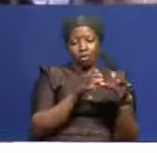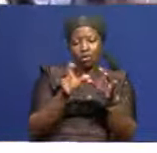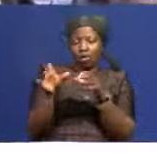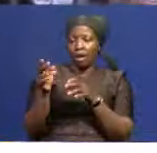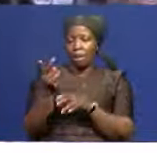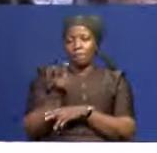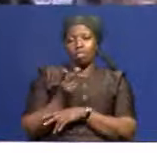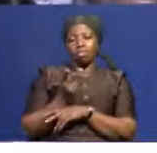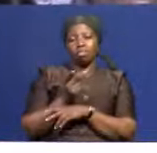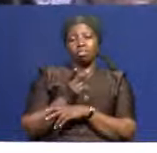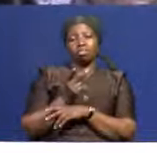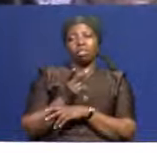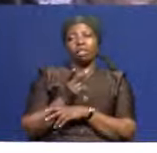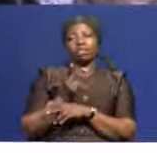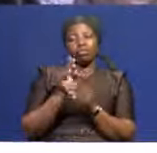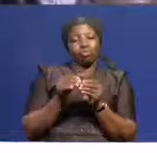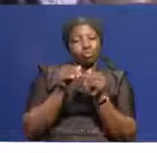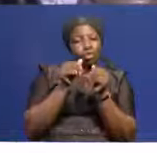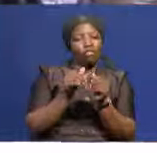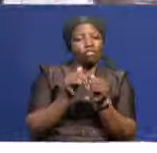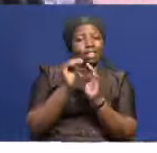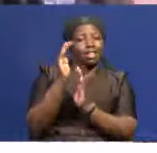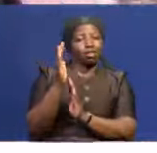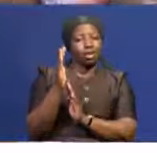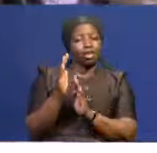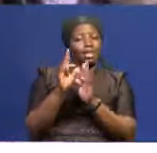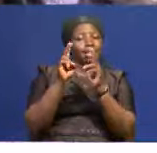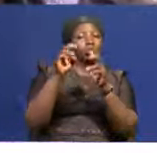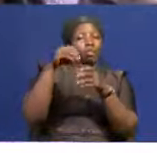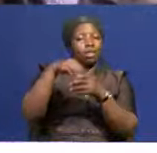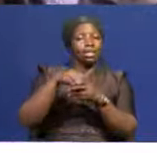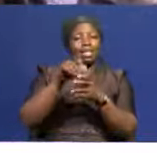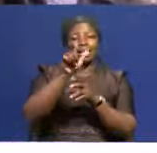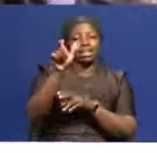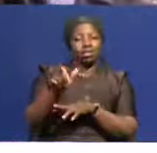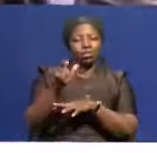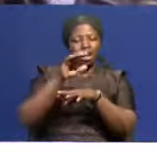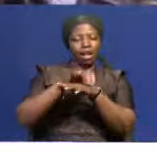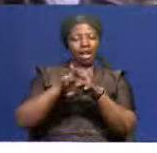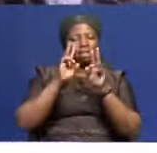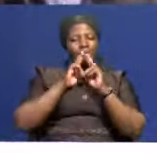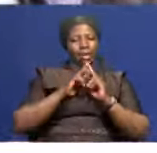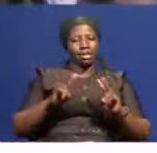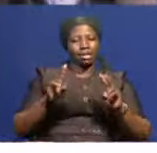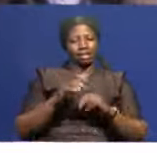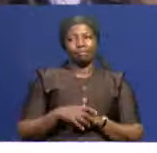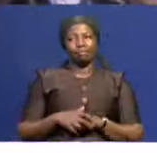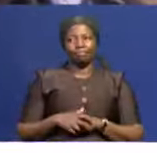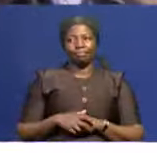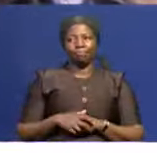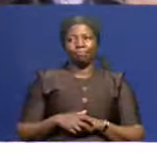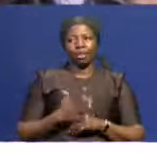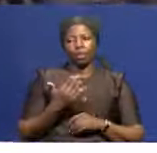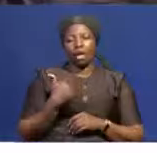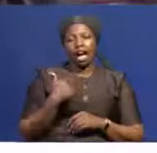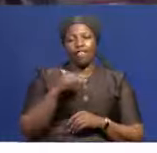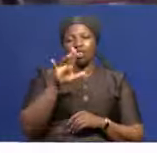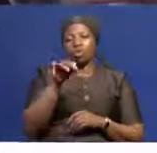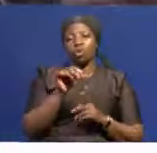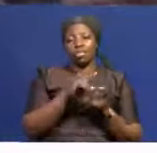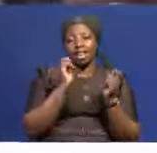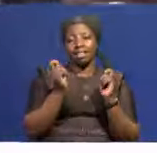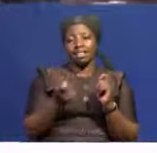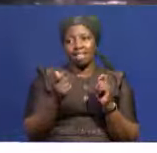solution to the insecurity challenges in the region. Kuja ndio vile iko. Na hakuna mabadiliko yoyote. Kuna